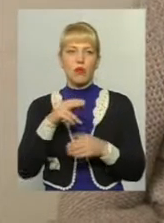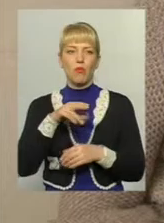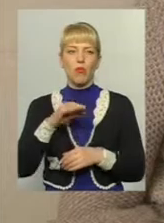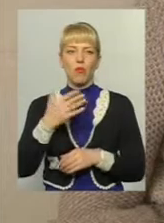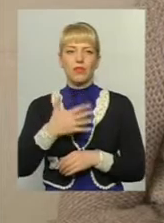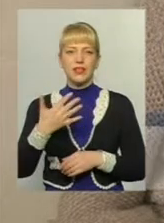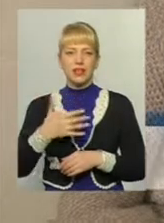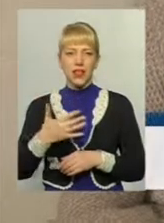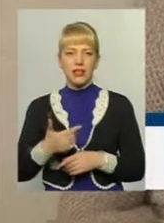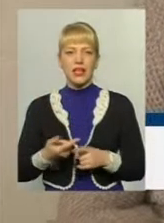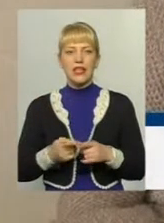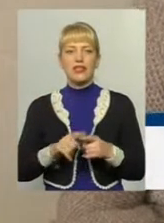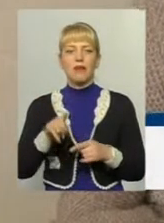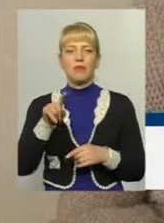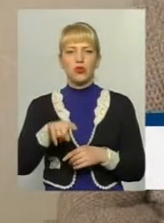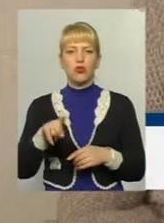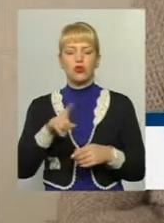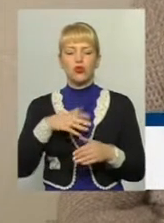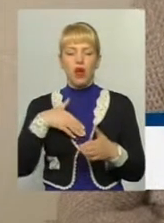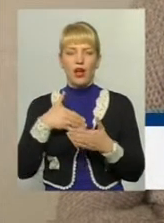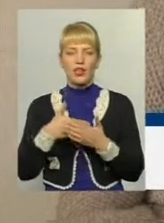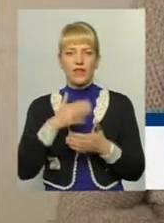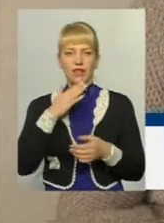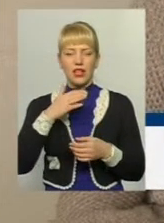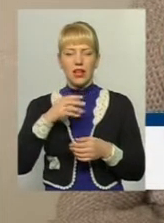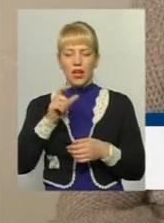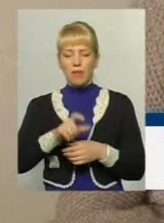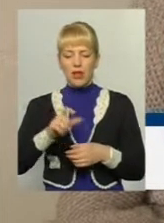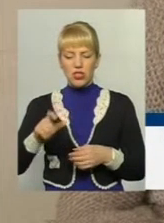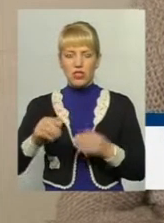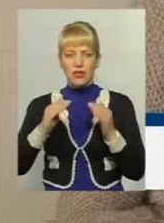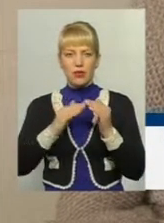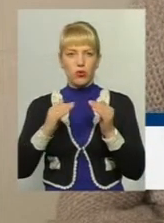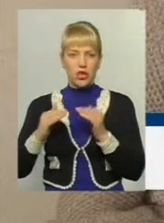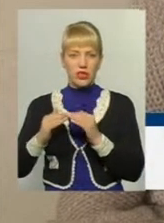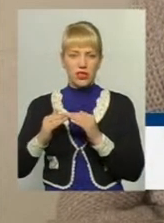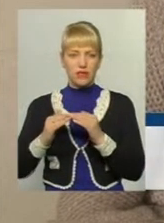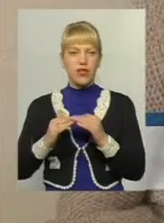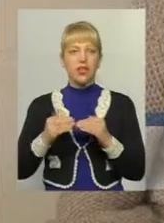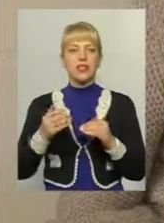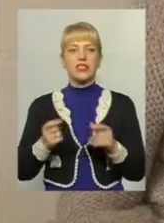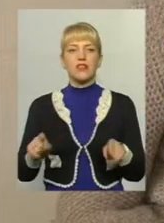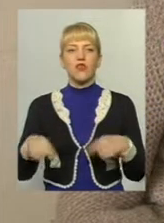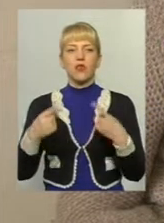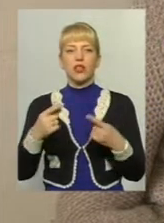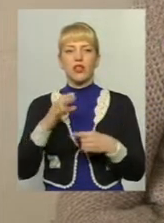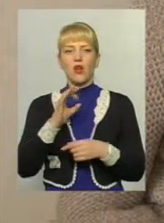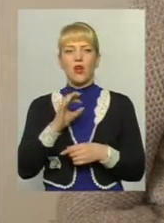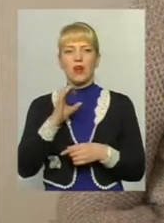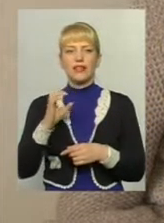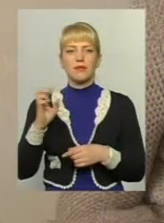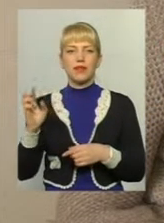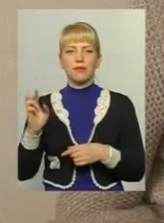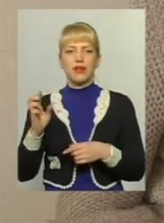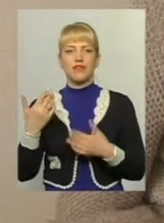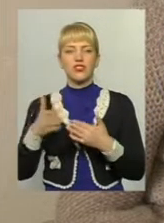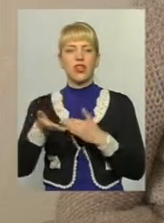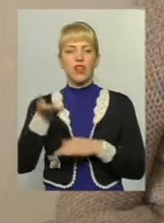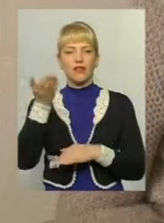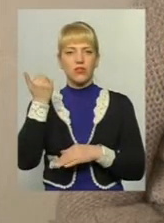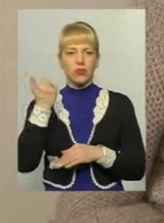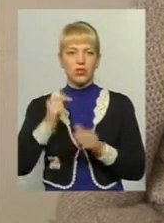тому всьому, що самі активні мешканці будинків створили ОСББ ще вже дуже давно,